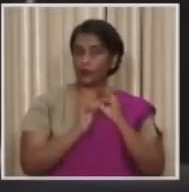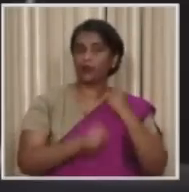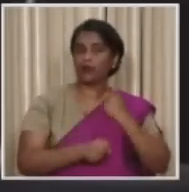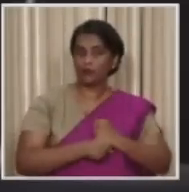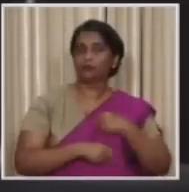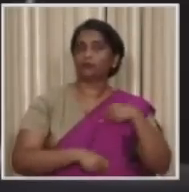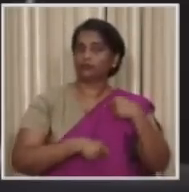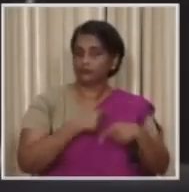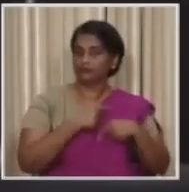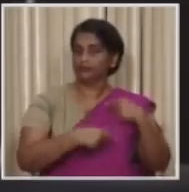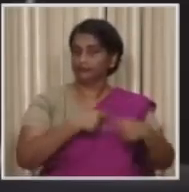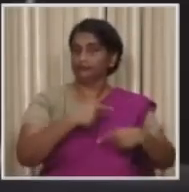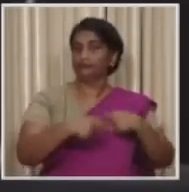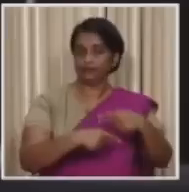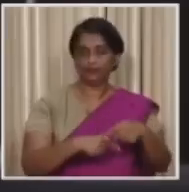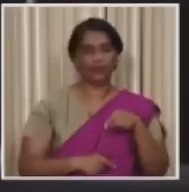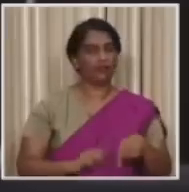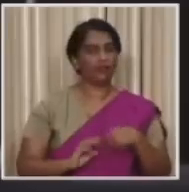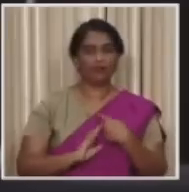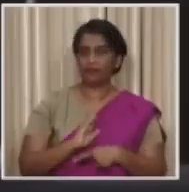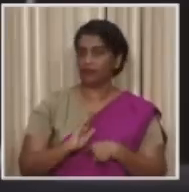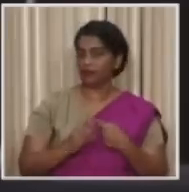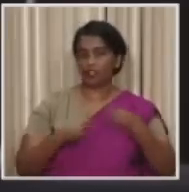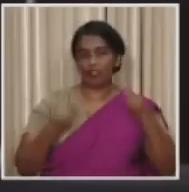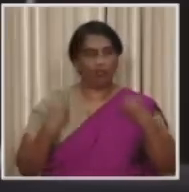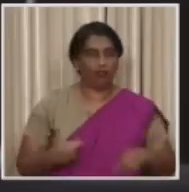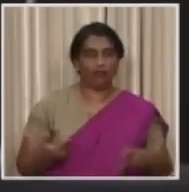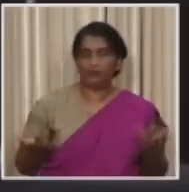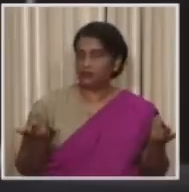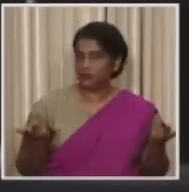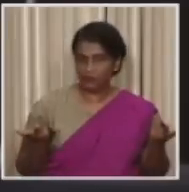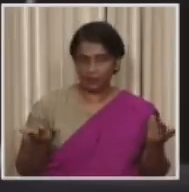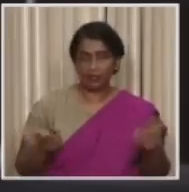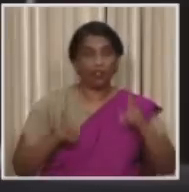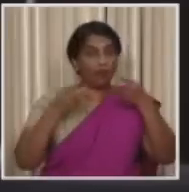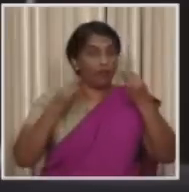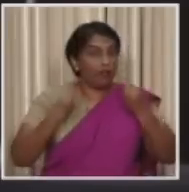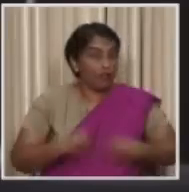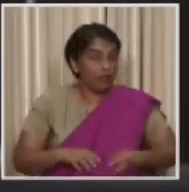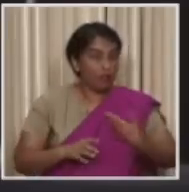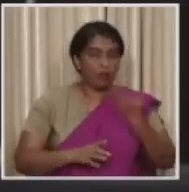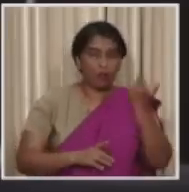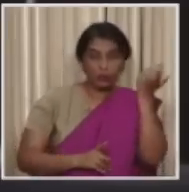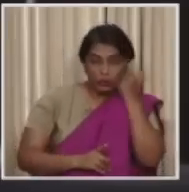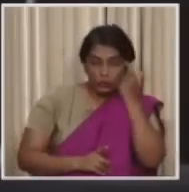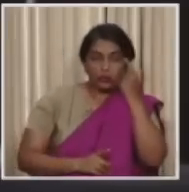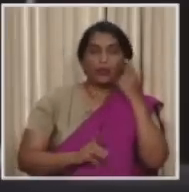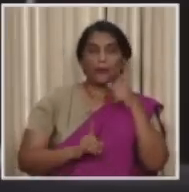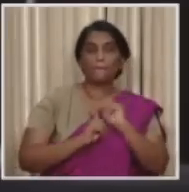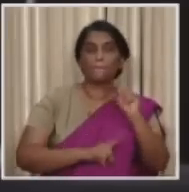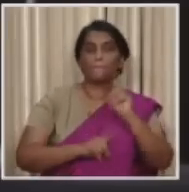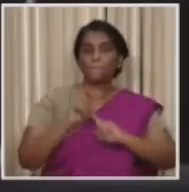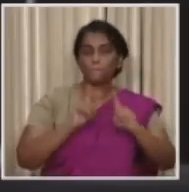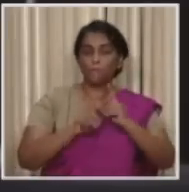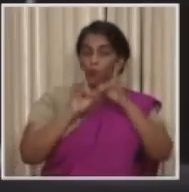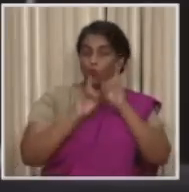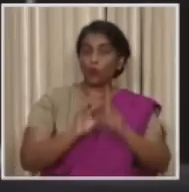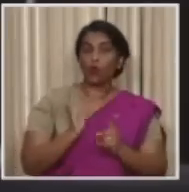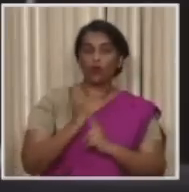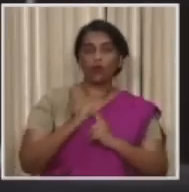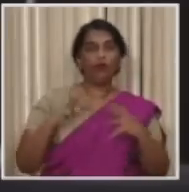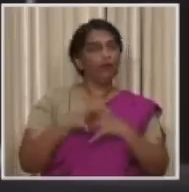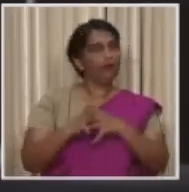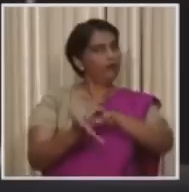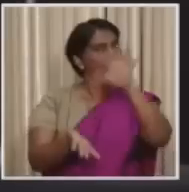විසින් අනුගමනය කළා නම් මේ රට කවදාවත් බංකොලොත් වෙන්නේ නැහැ. ඒ බංකොලොත් වෙන බව දැනගෙන තමයි මේ පාර්ලිමේන්තුවේ එවැනි නීතියක් සම්මත